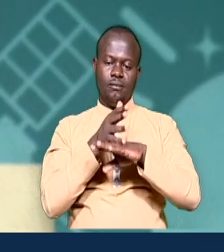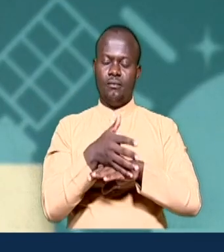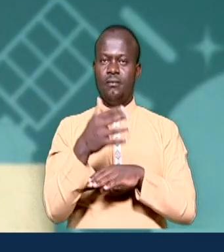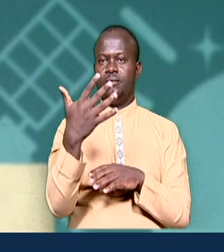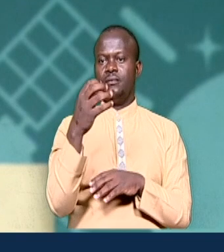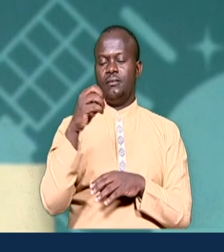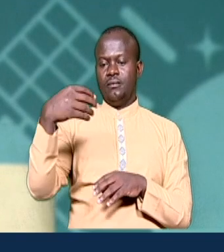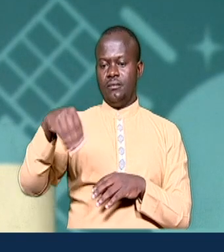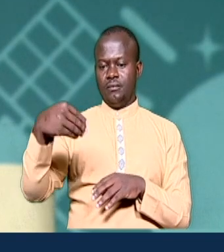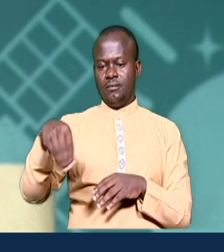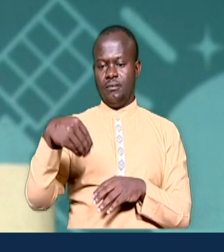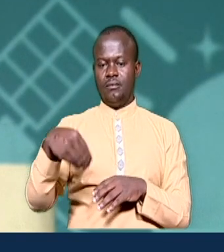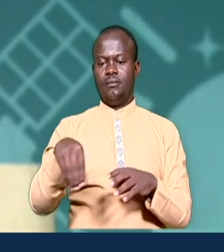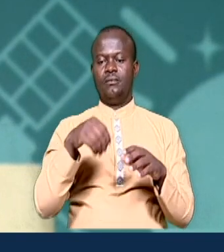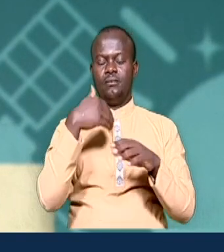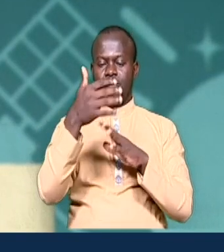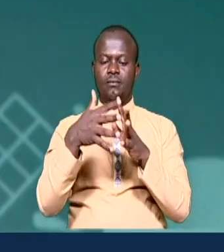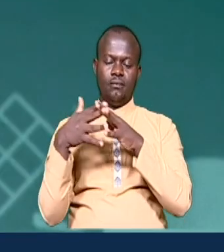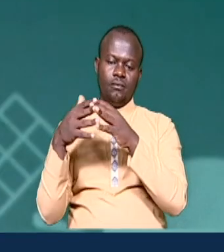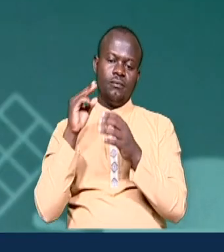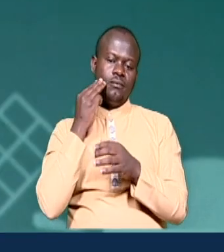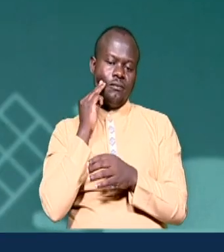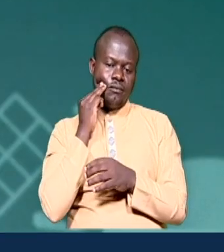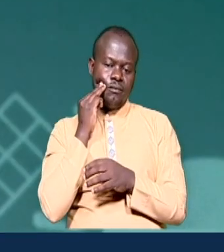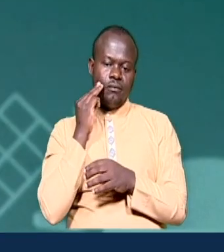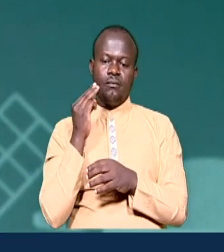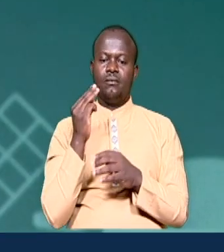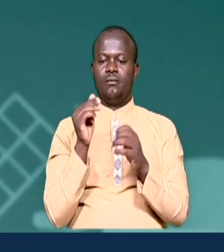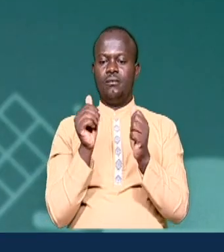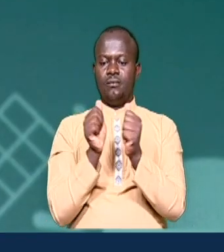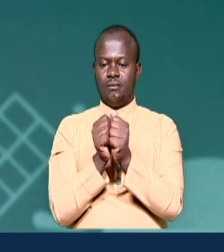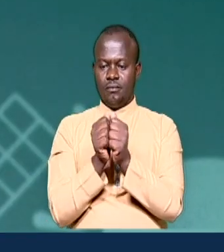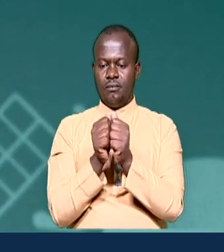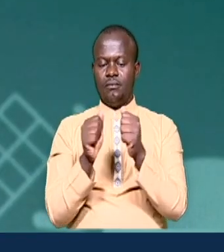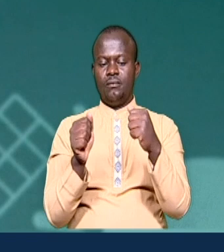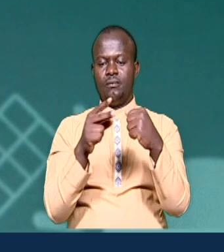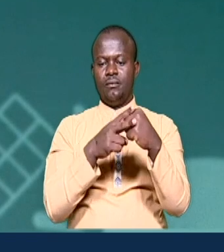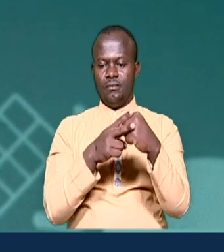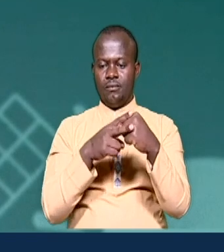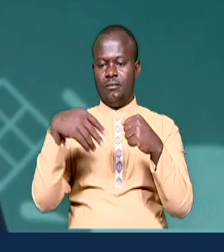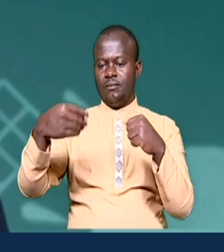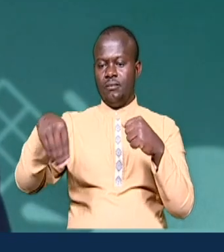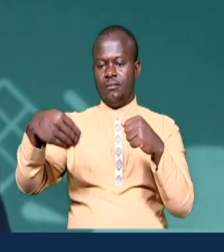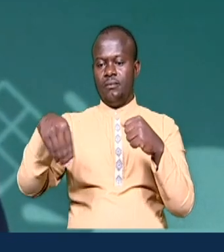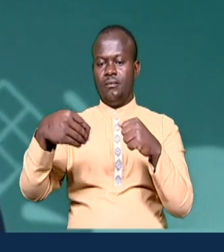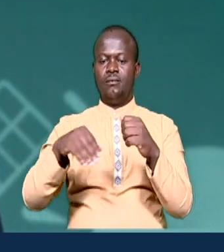50 z'amadolari, Leta Zunze Ubumwe z'Amerika miliyoni 10 na zirindwi